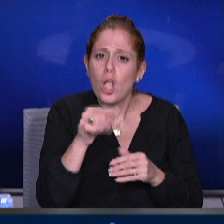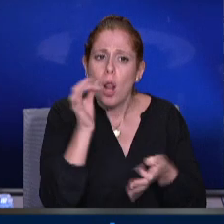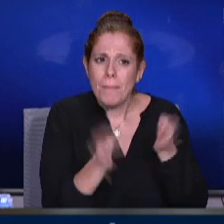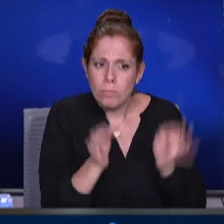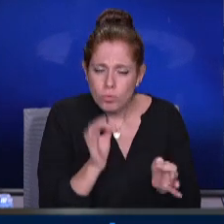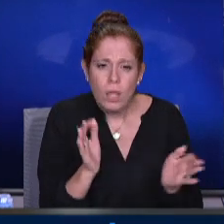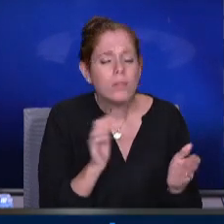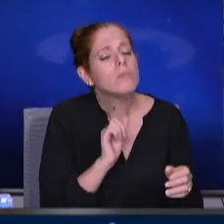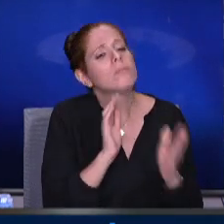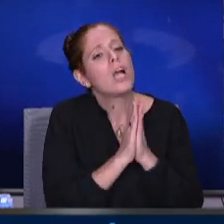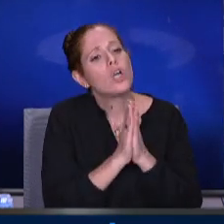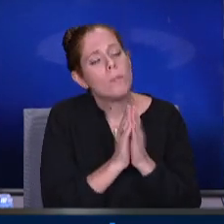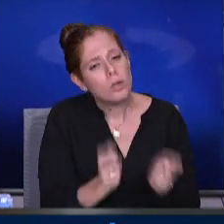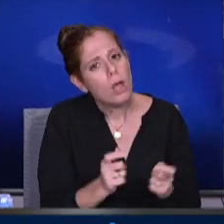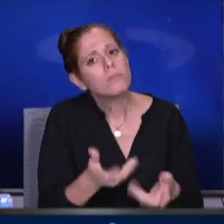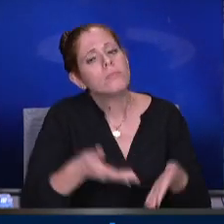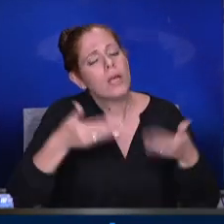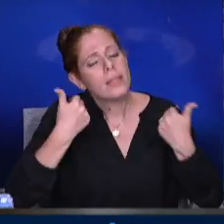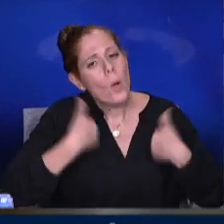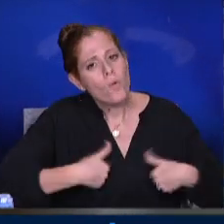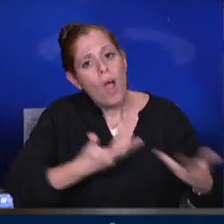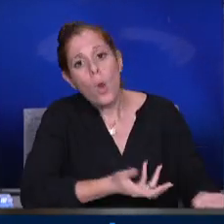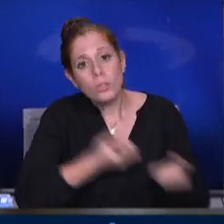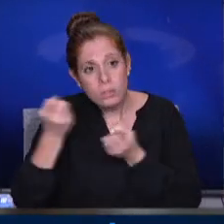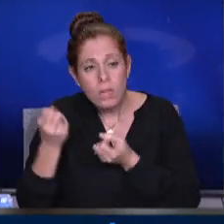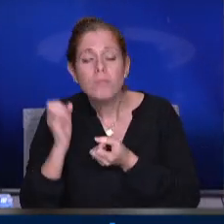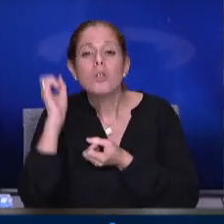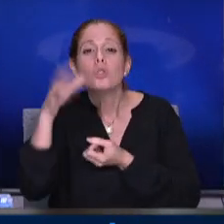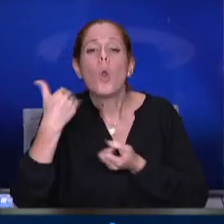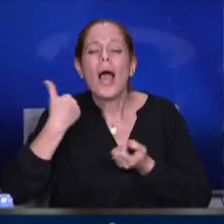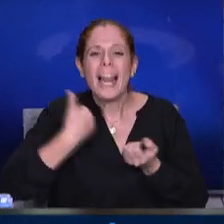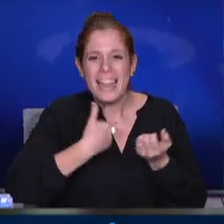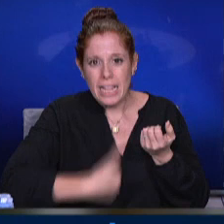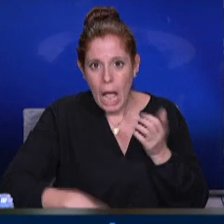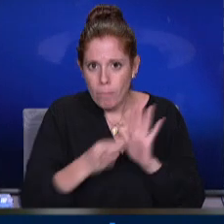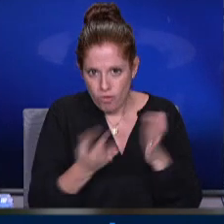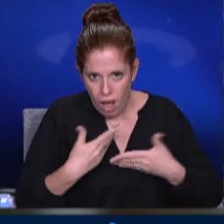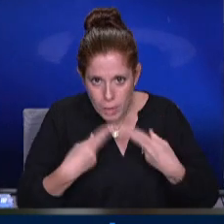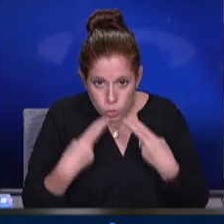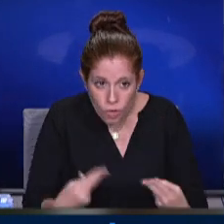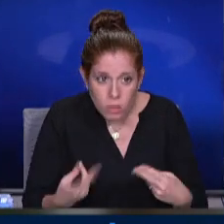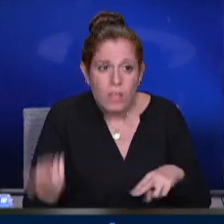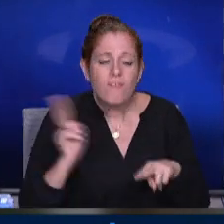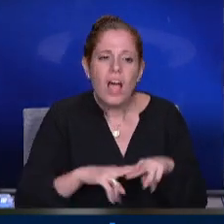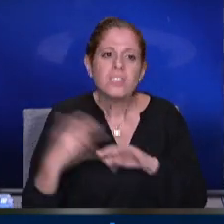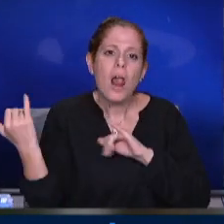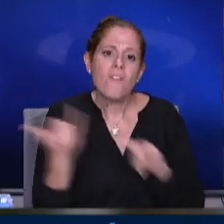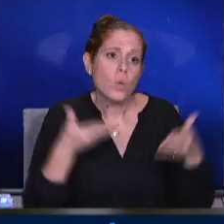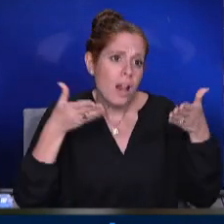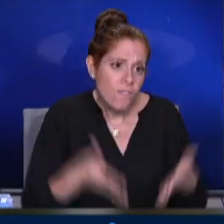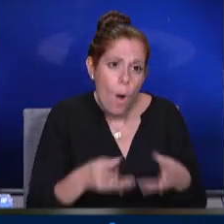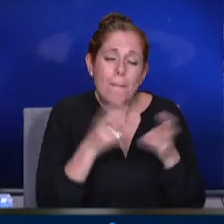הגשנו בקשה להוציא את הגופה, לשלוח אותה לנתיחה, לאחר המוות בשביל תשובות, ואחרי זה להביא אותה לקבורה, בעיר